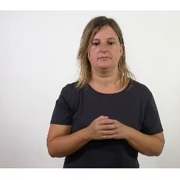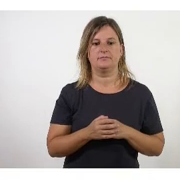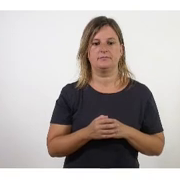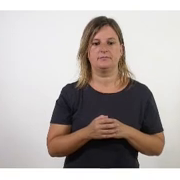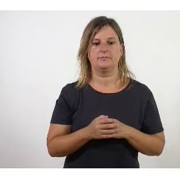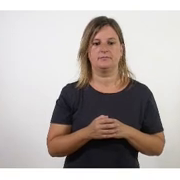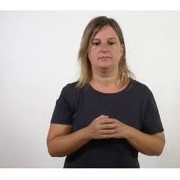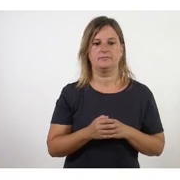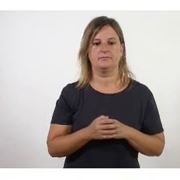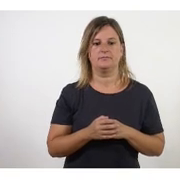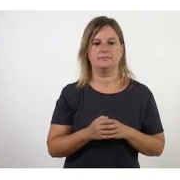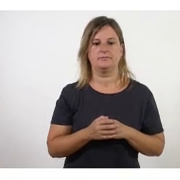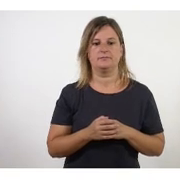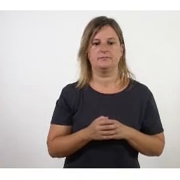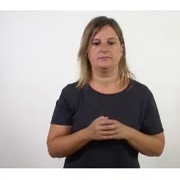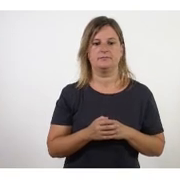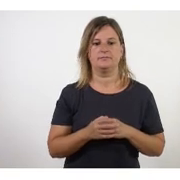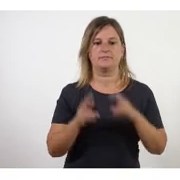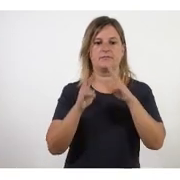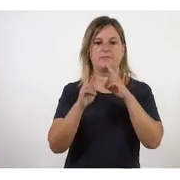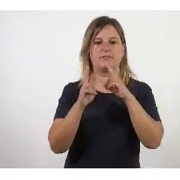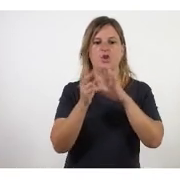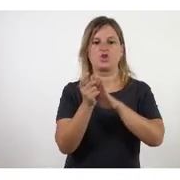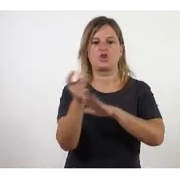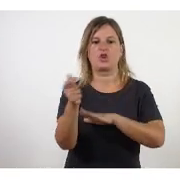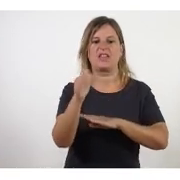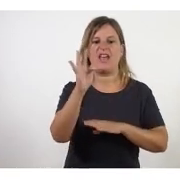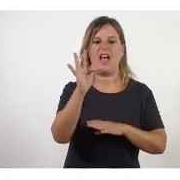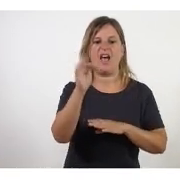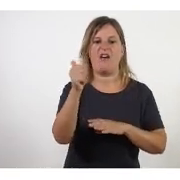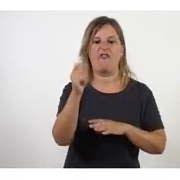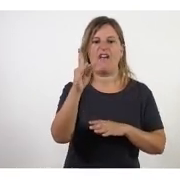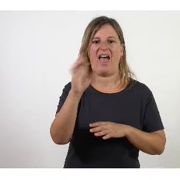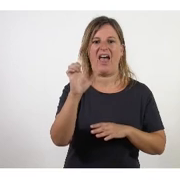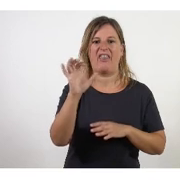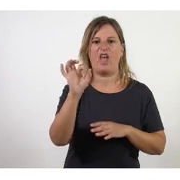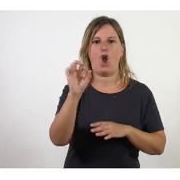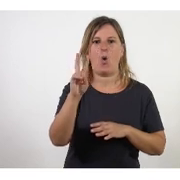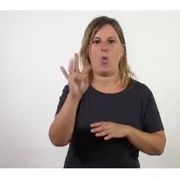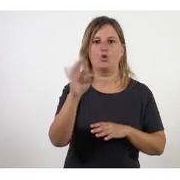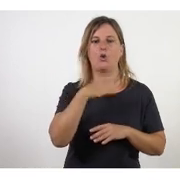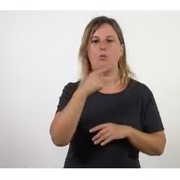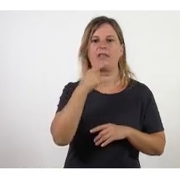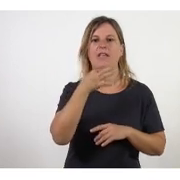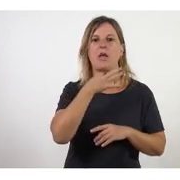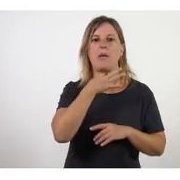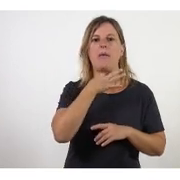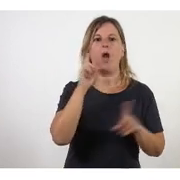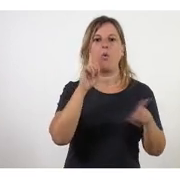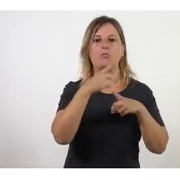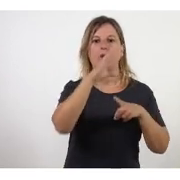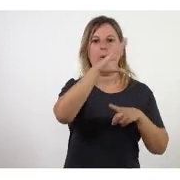I en les opcions, dir-li que faci un fade out de 2 segons. El fade out vol dir que la música es anirà apagant a